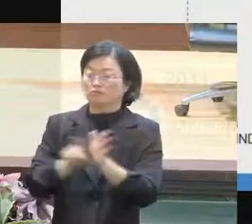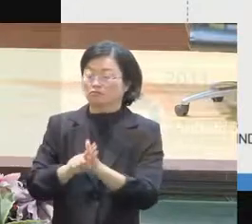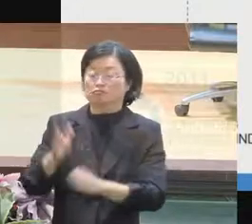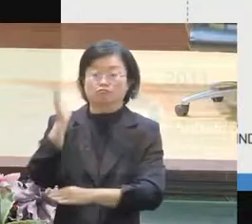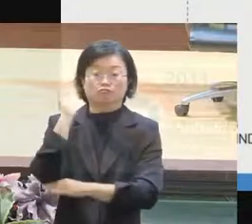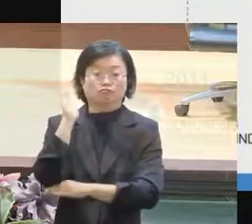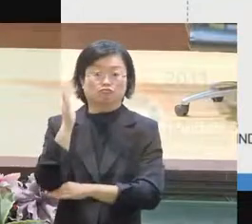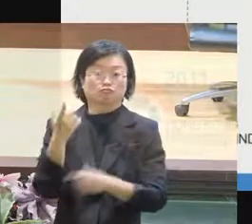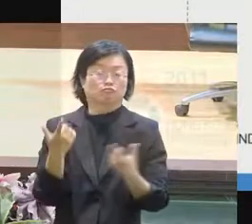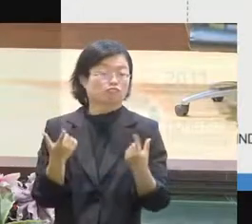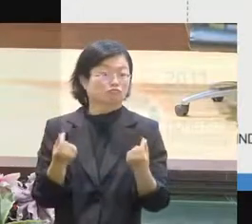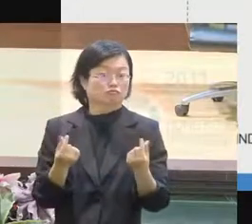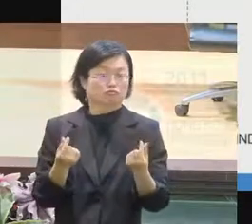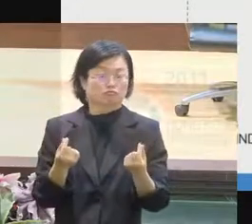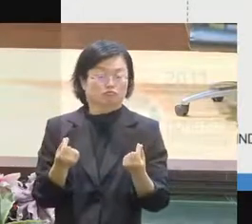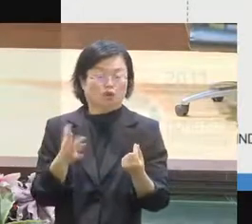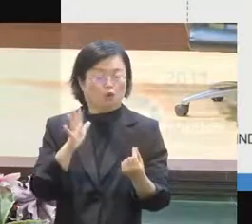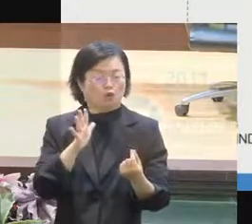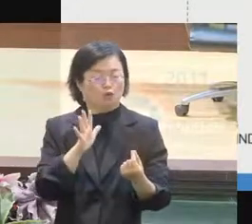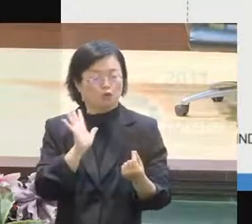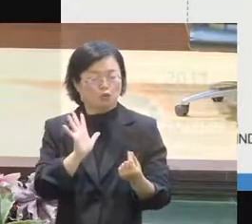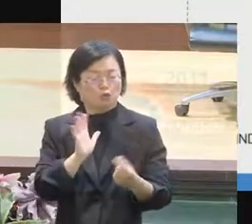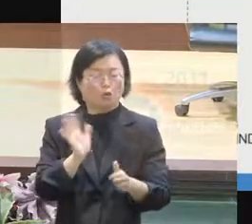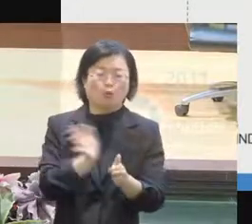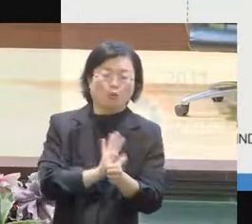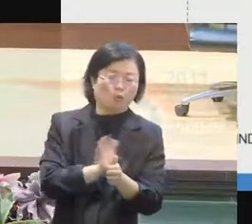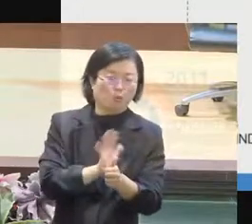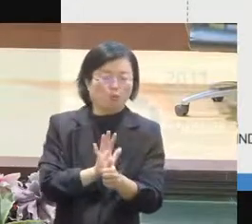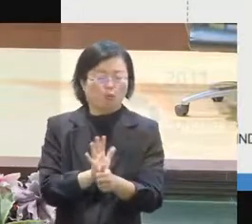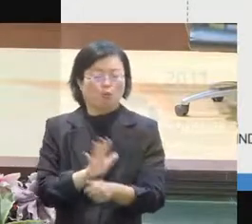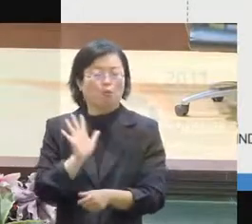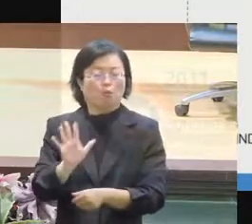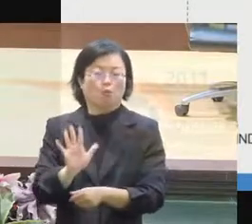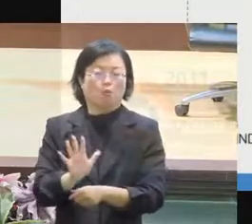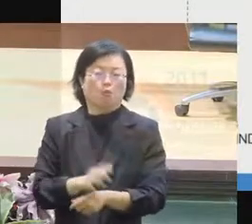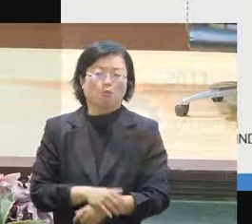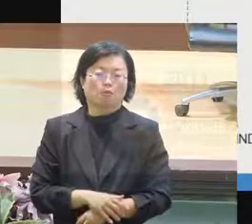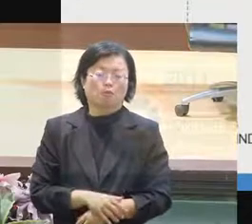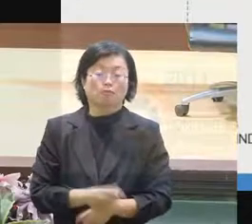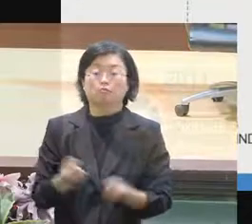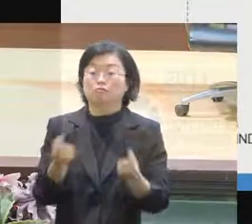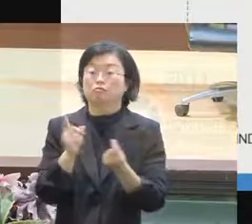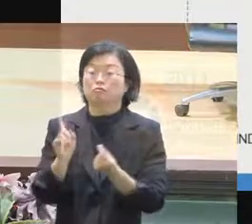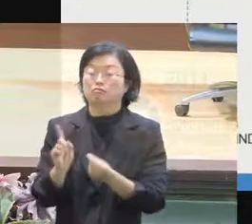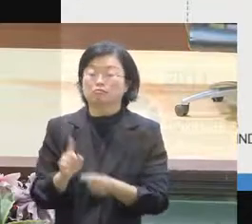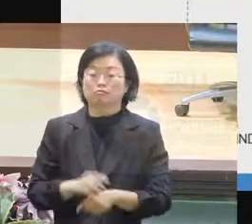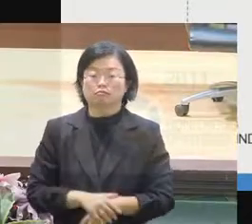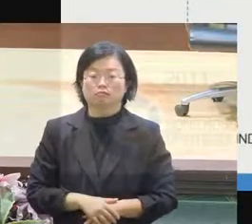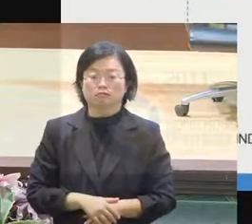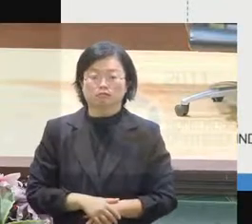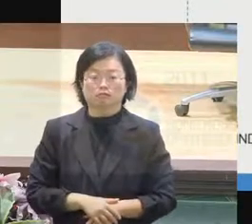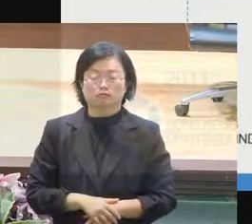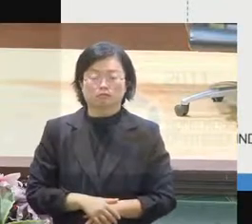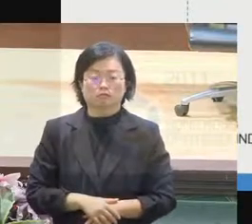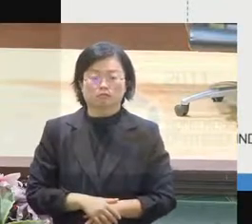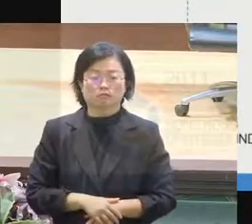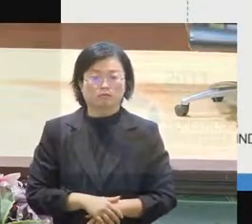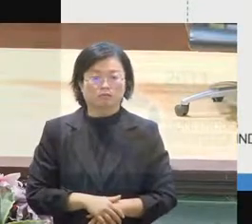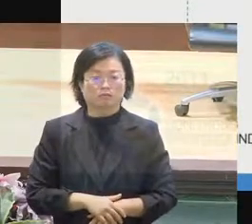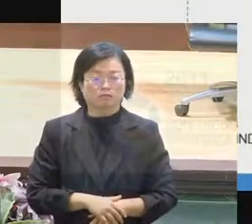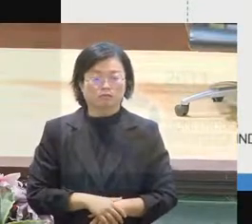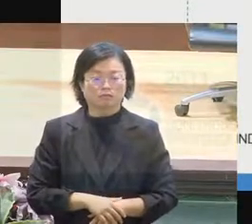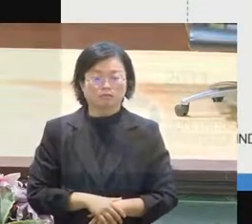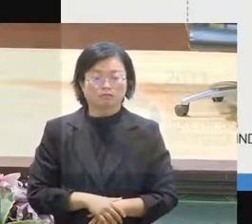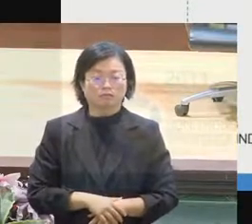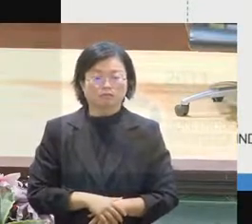有做一些些的工作，并不是很多，去比如说对这个 open data 的 plan for 进